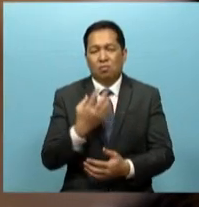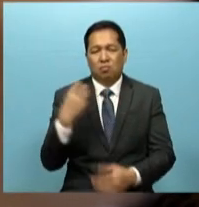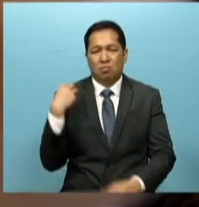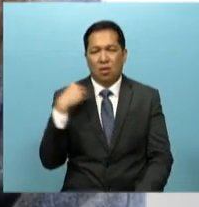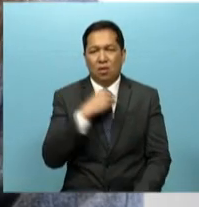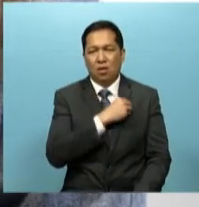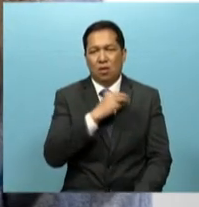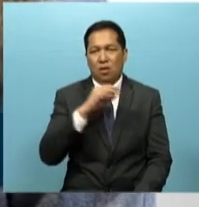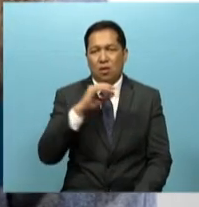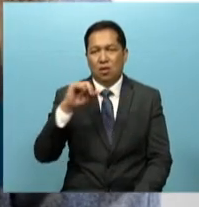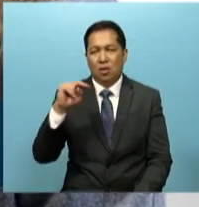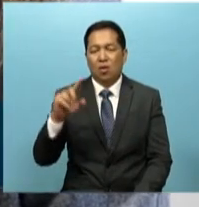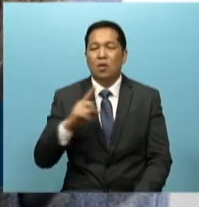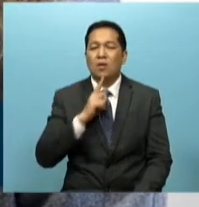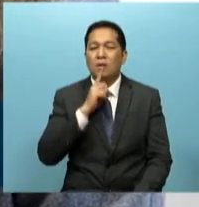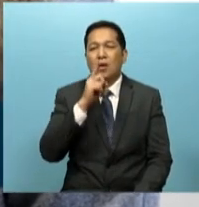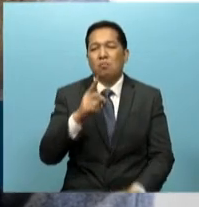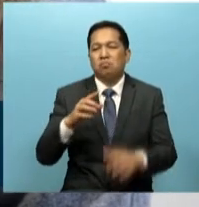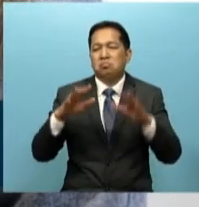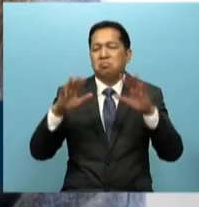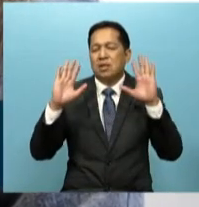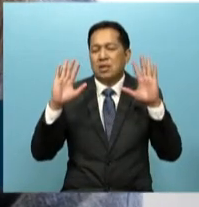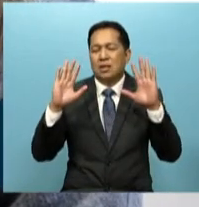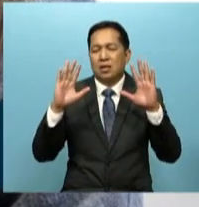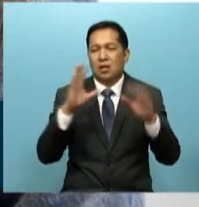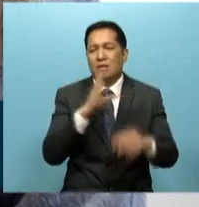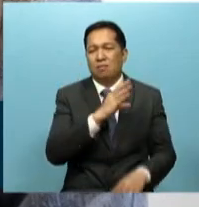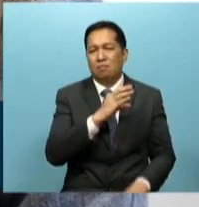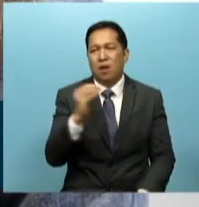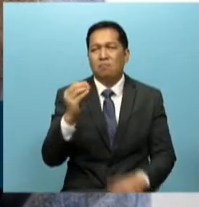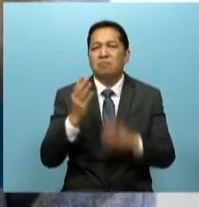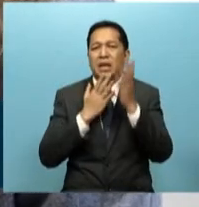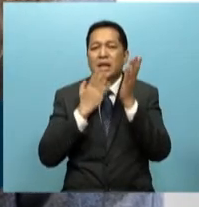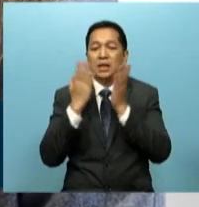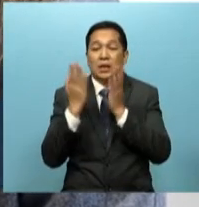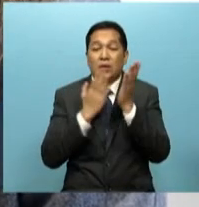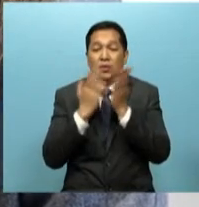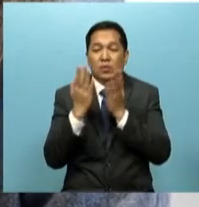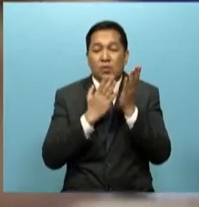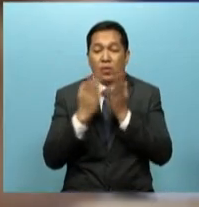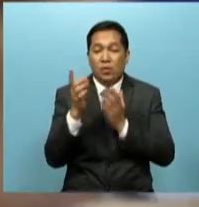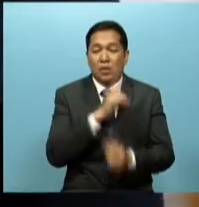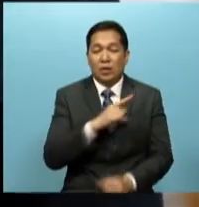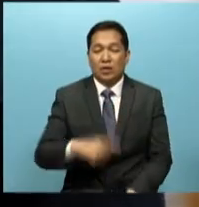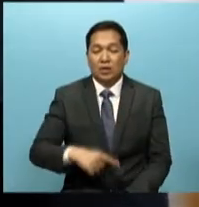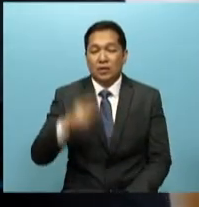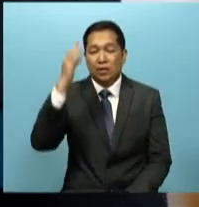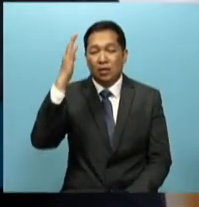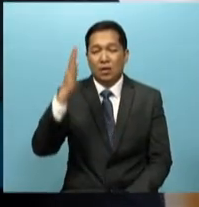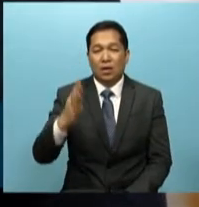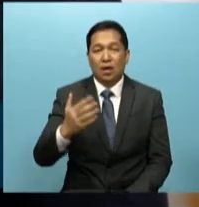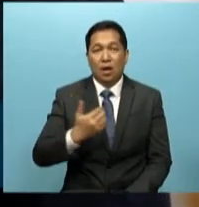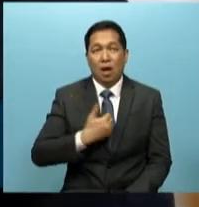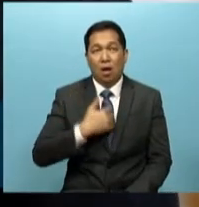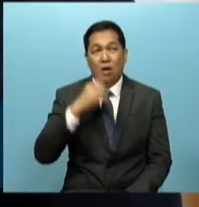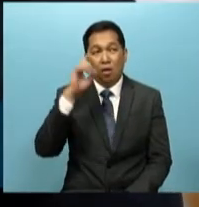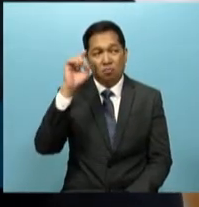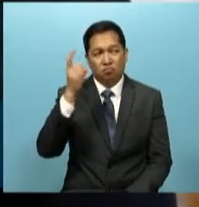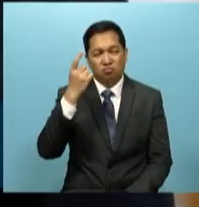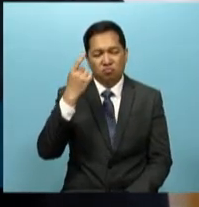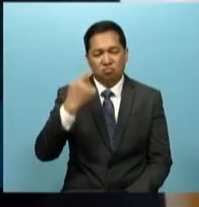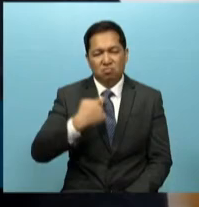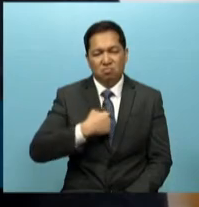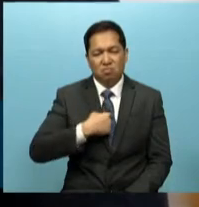Cristo. Patuloy akong magpapasakop at maglilingkod sa ating Panginoong Diyos. Ako lang po kasi sa pamilya namin